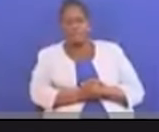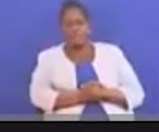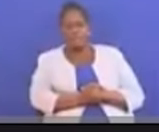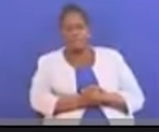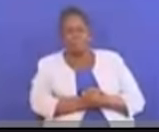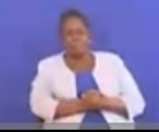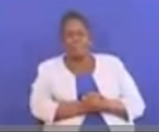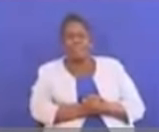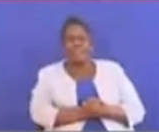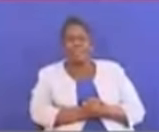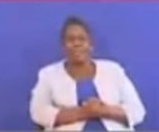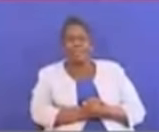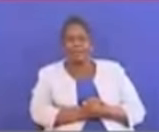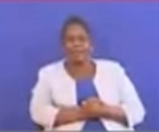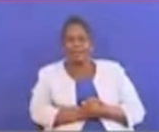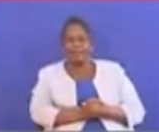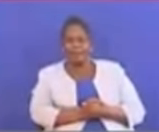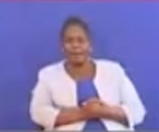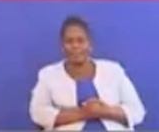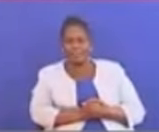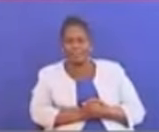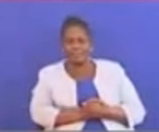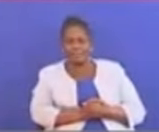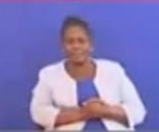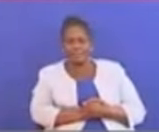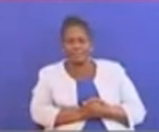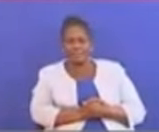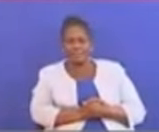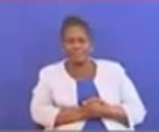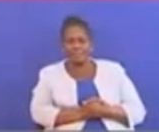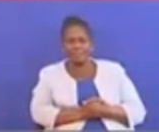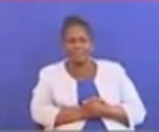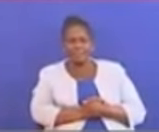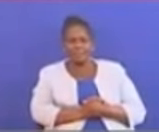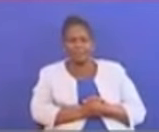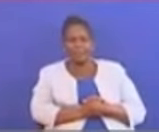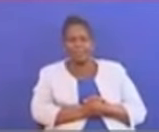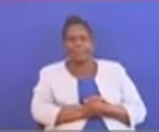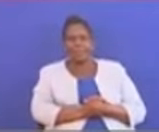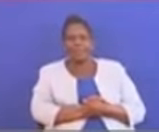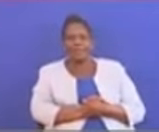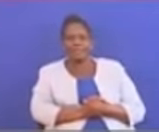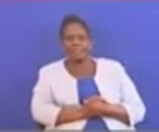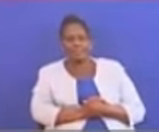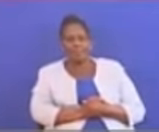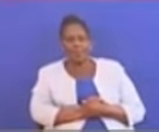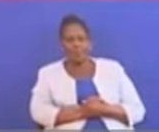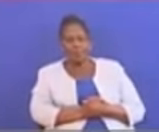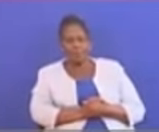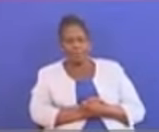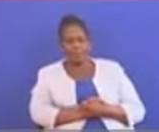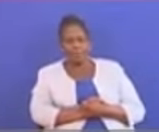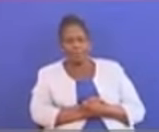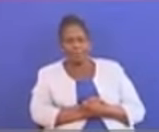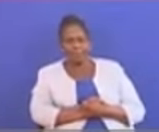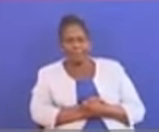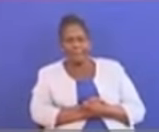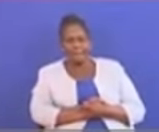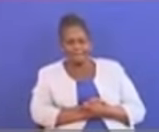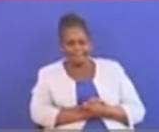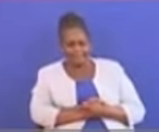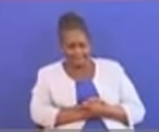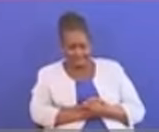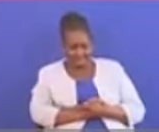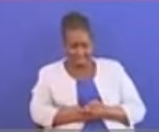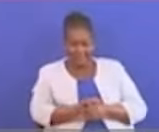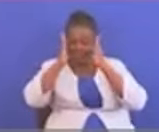Mheshimiwa Naibu Spika, ni kweli kama alivyosema Mheshimiwa Mbunge, kufuatia kumomonyoka kwa maadili,